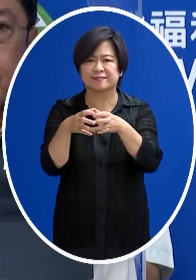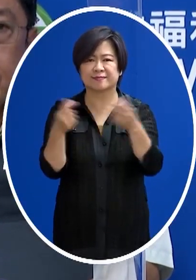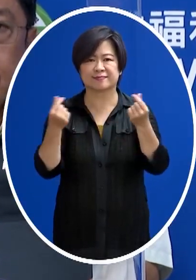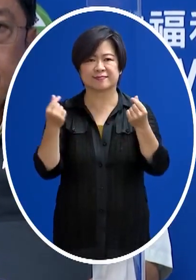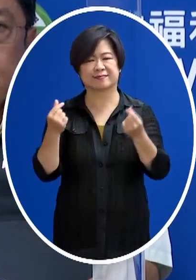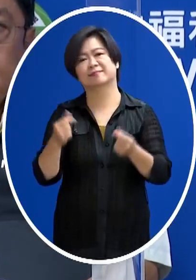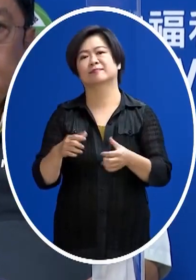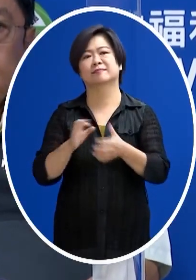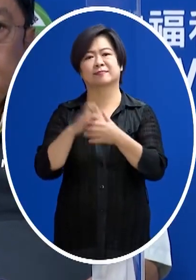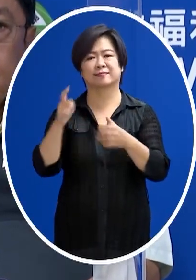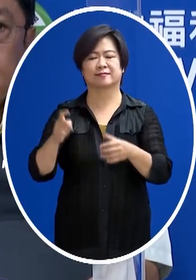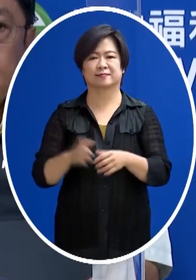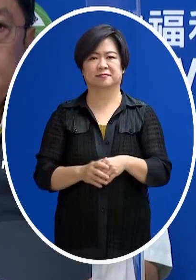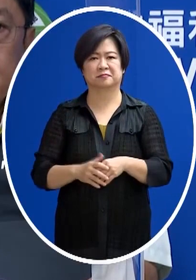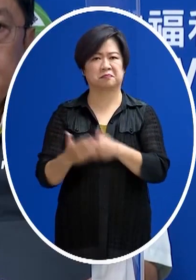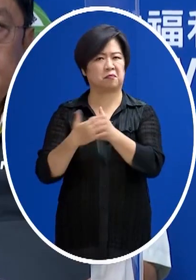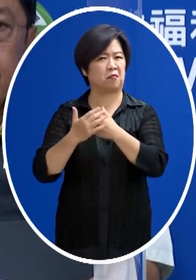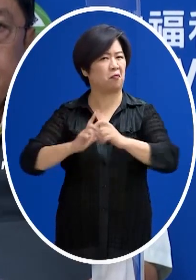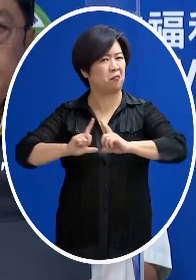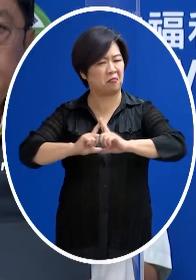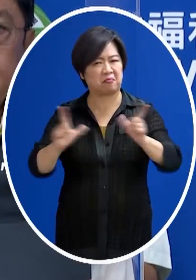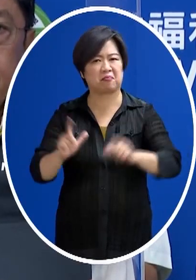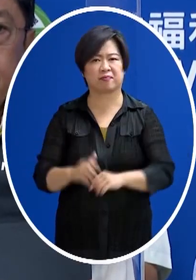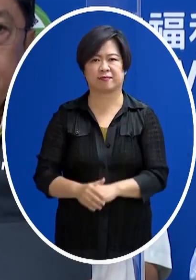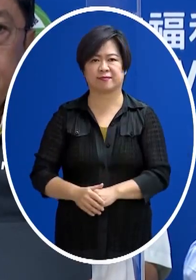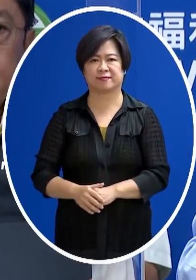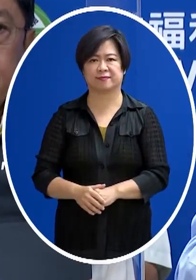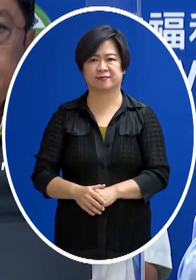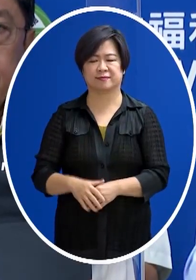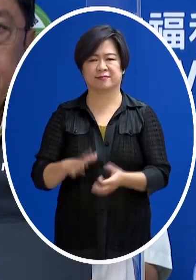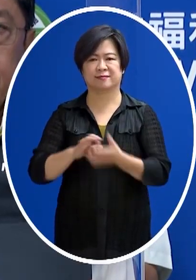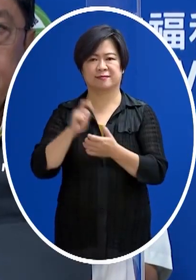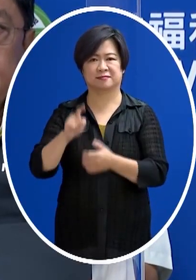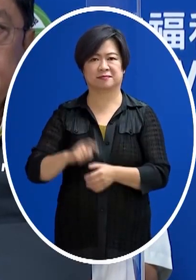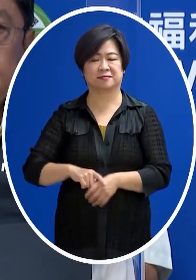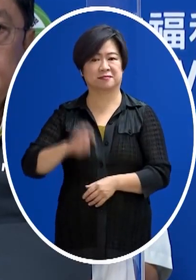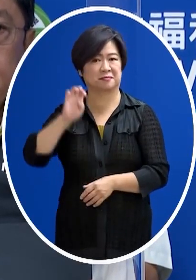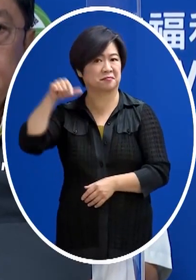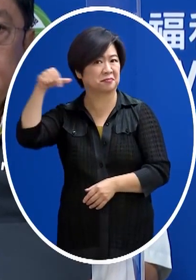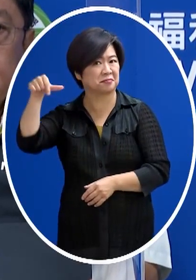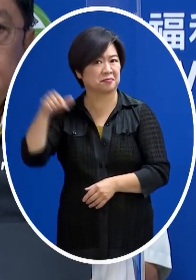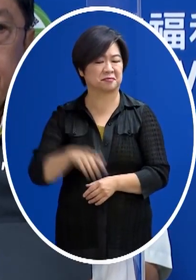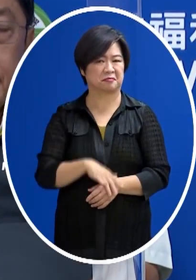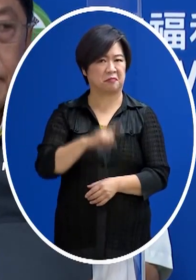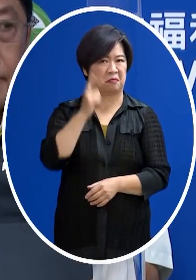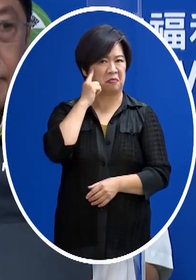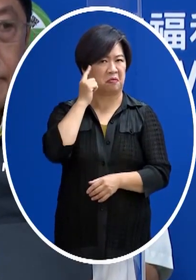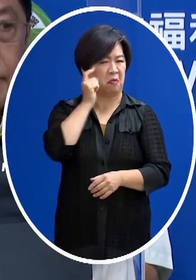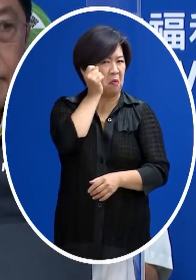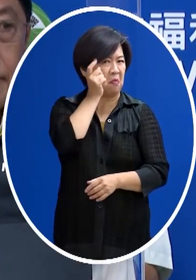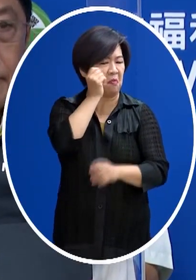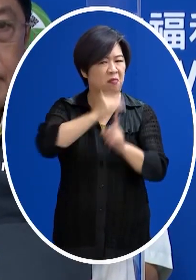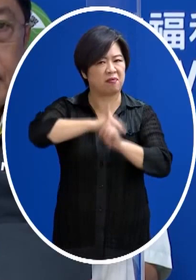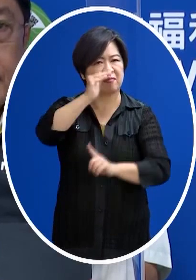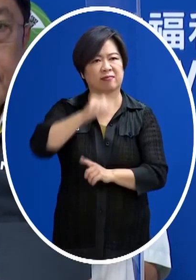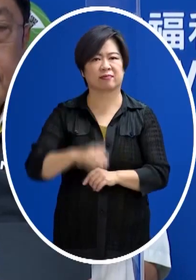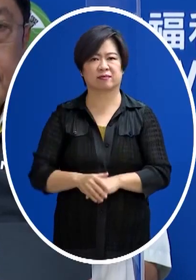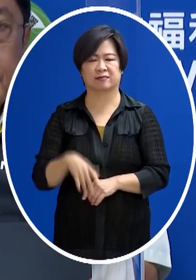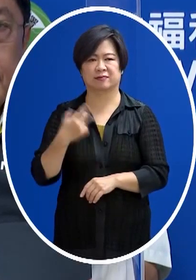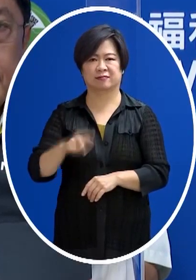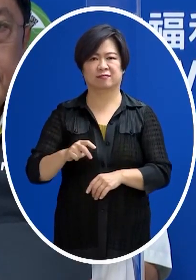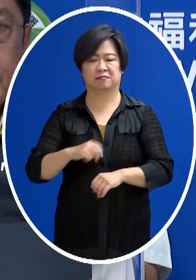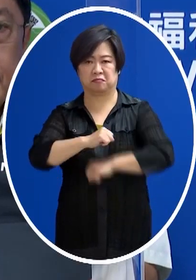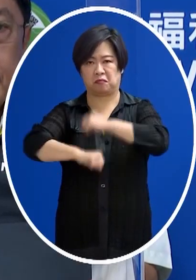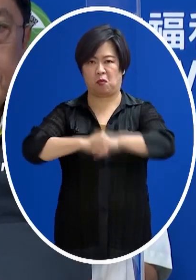大脑哈，我们有一个很棒的大脑哈 ，EQ 跟 IQ 都非常的高，但是我们的手脚也非常灵